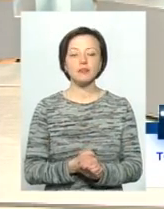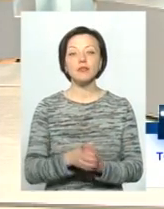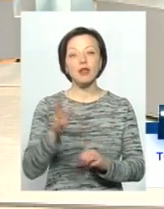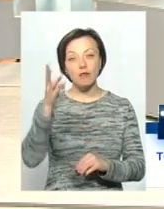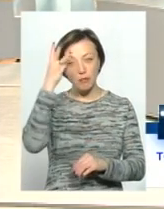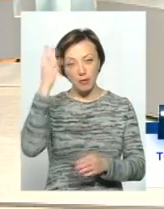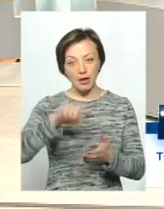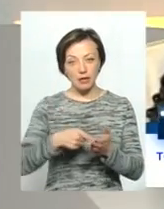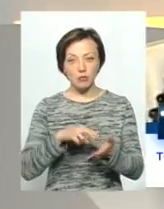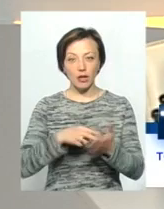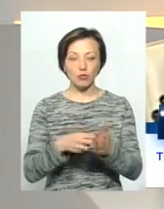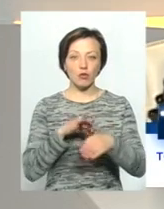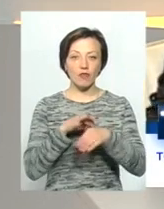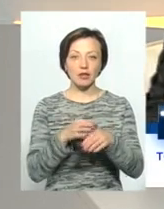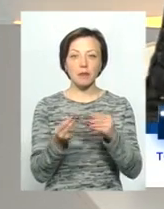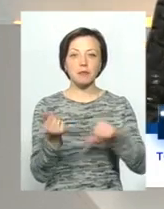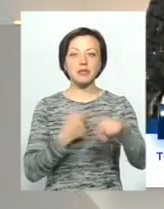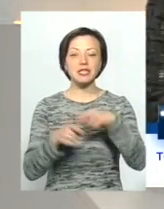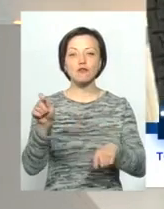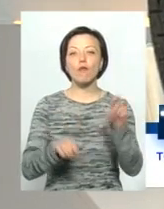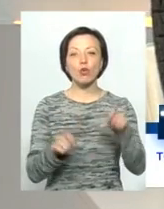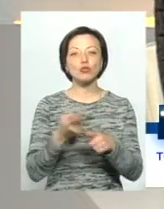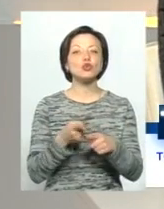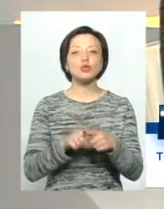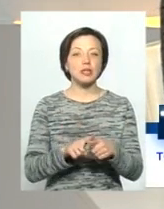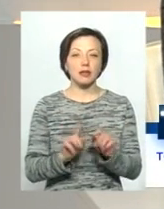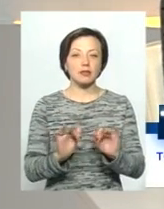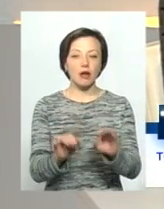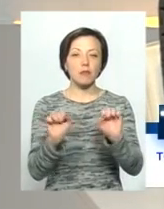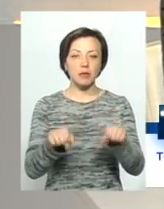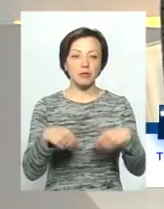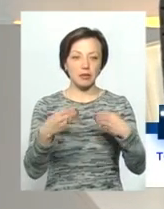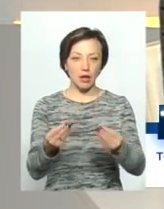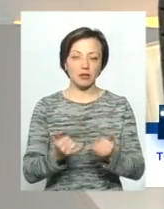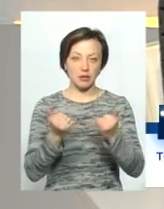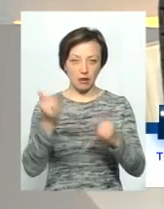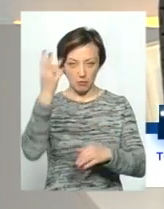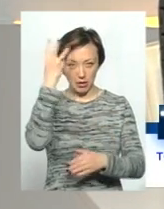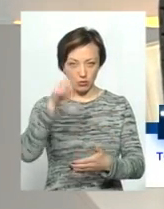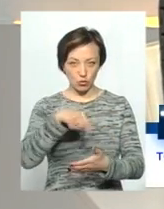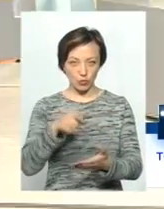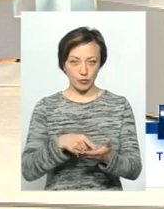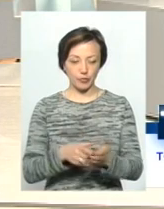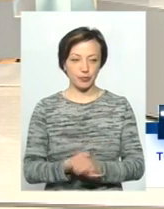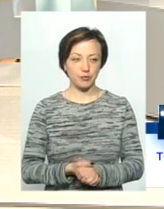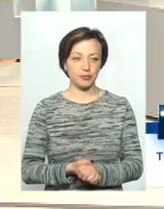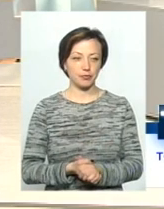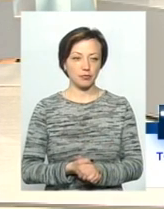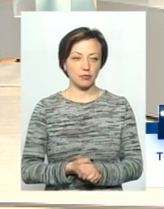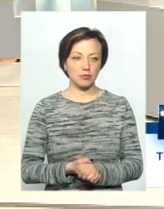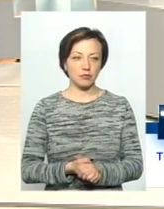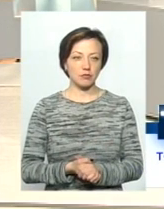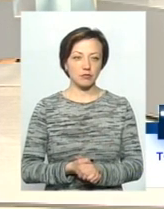Хмельницькому планується проведення бізнес-форуму. Що такий захід міг би дати для обласного центру?